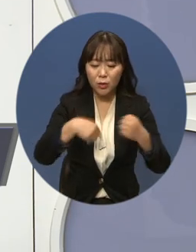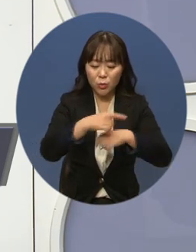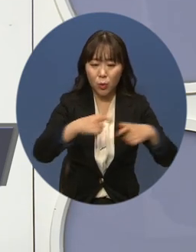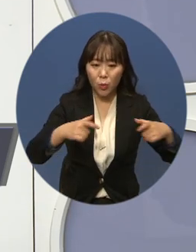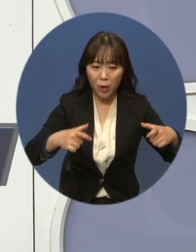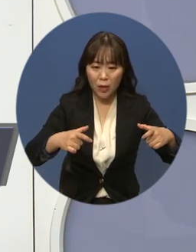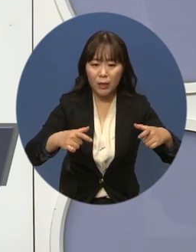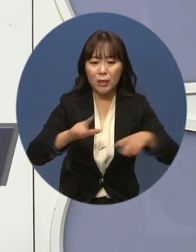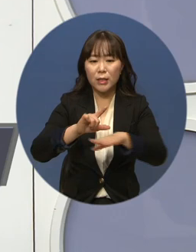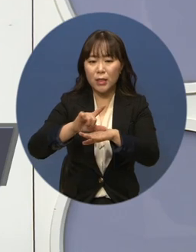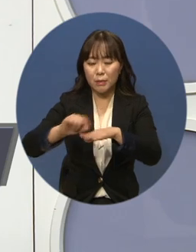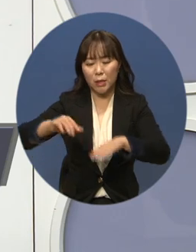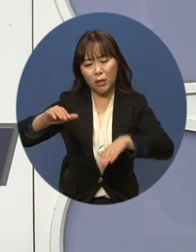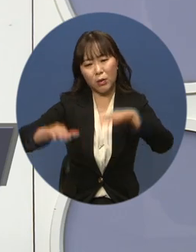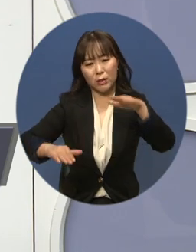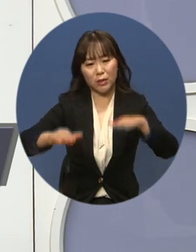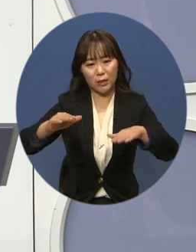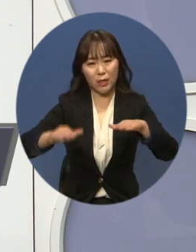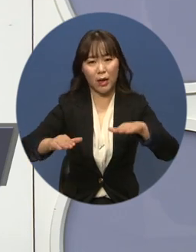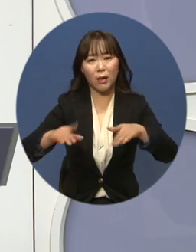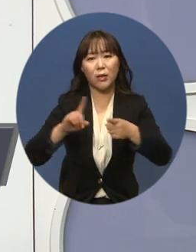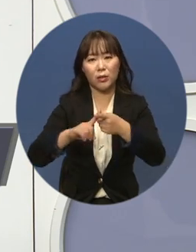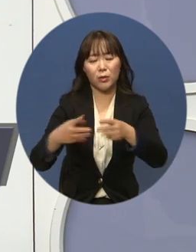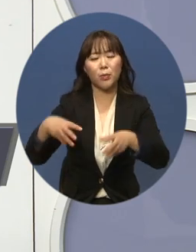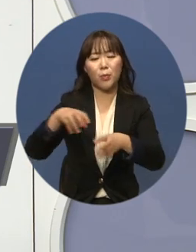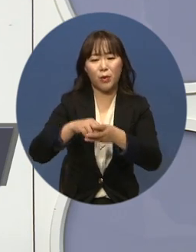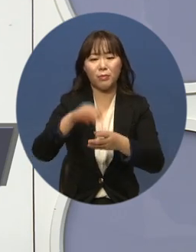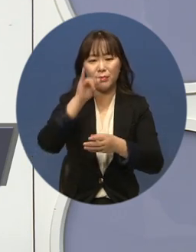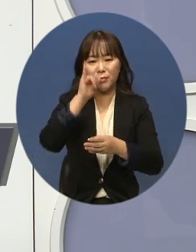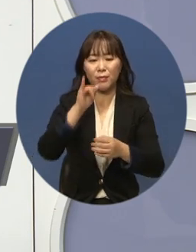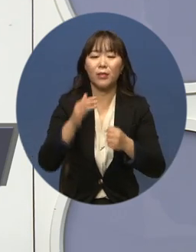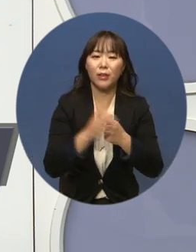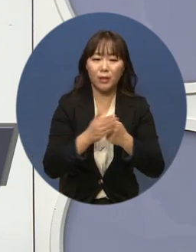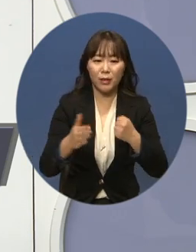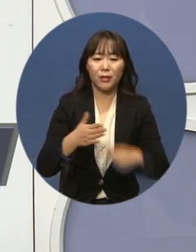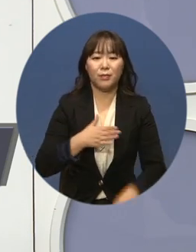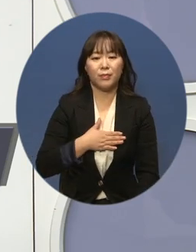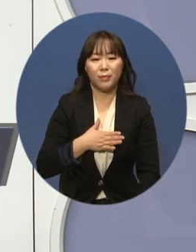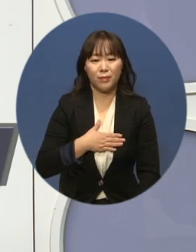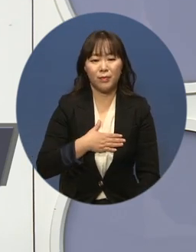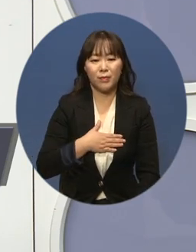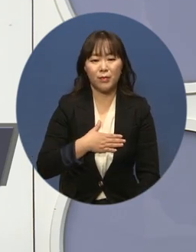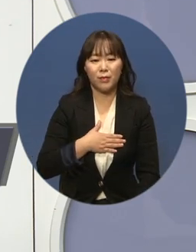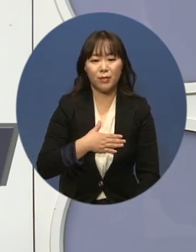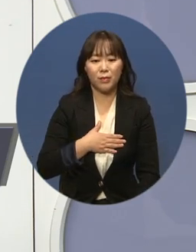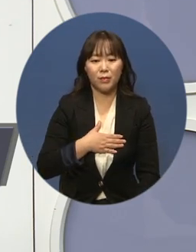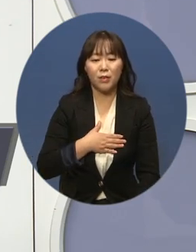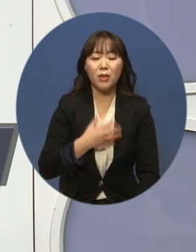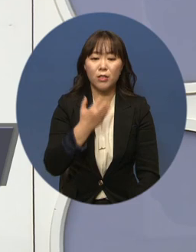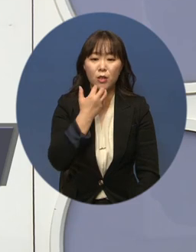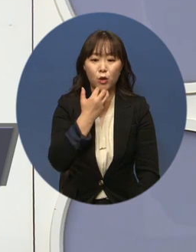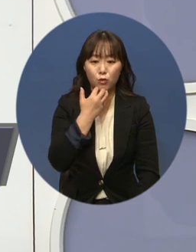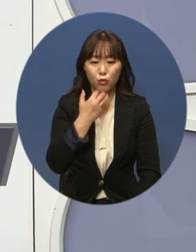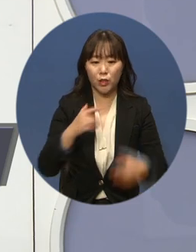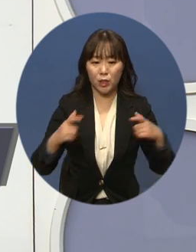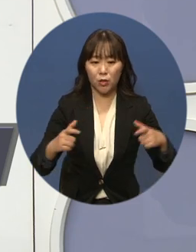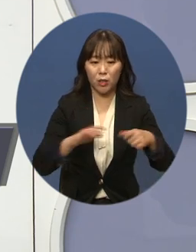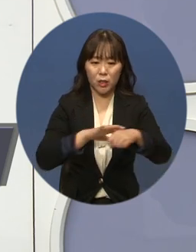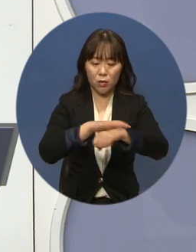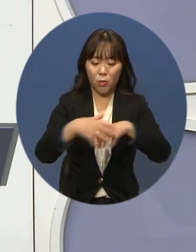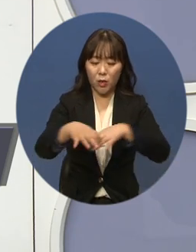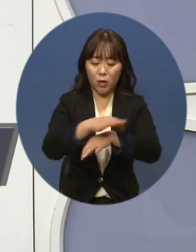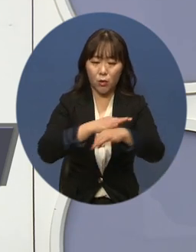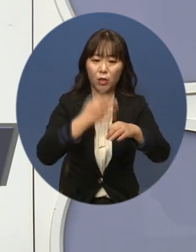이 수도권과 지방의 격차도 포함됩니다. 그래서 저는 이제 우리 서울은 글로벌